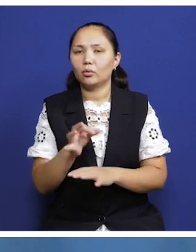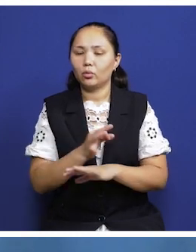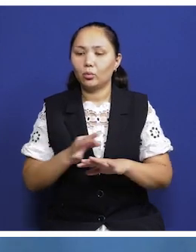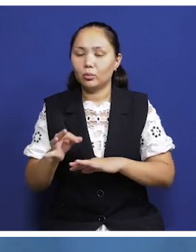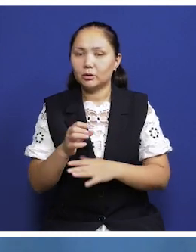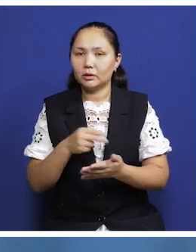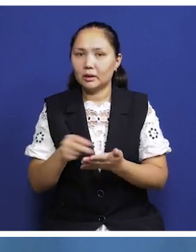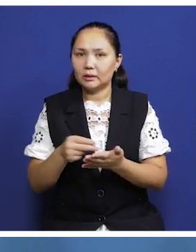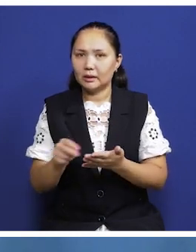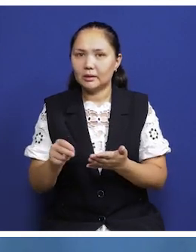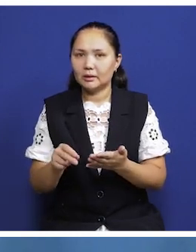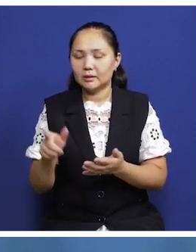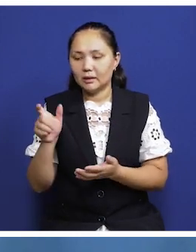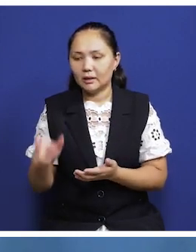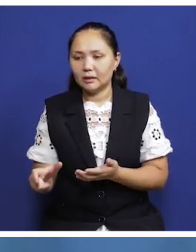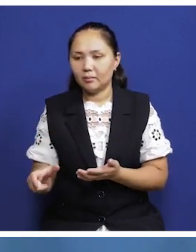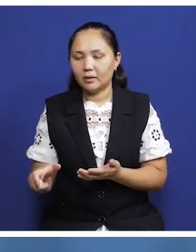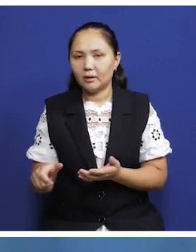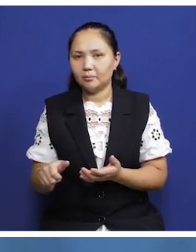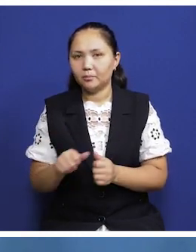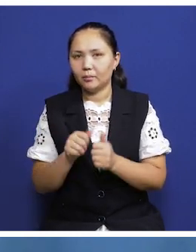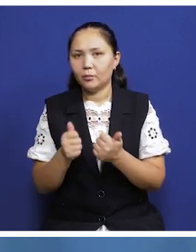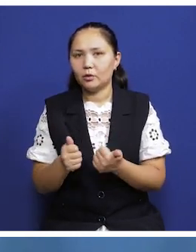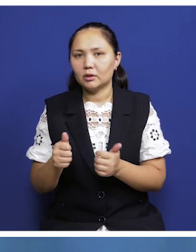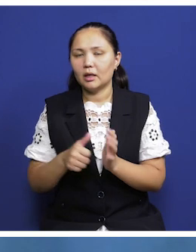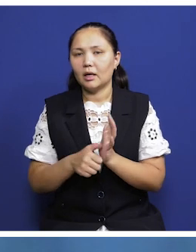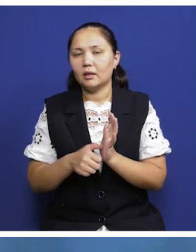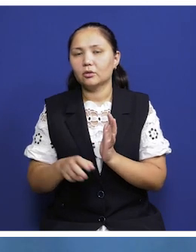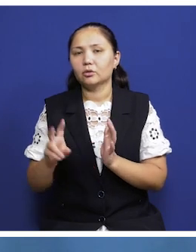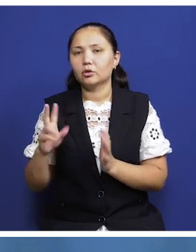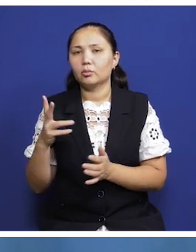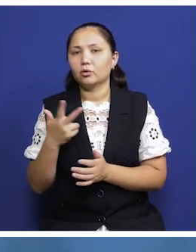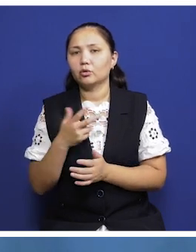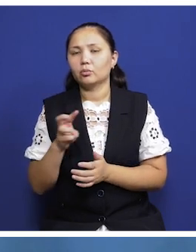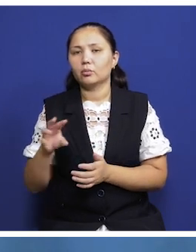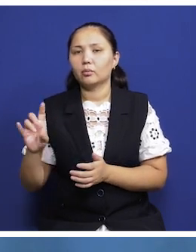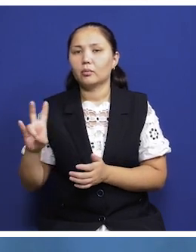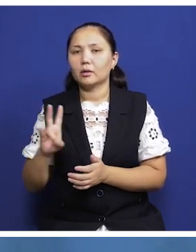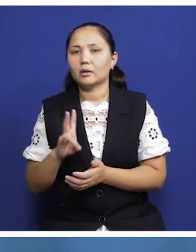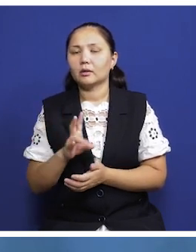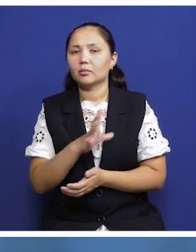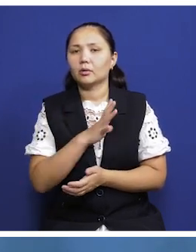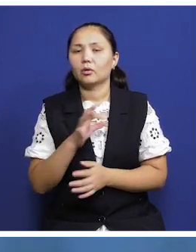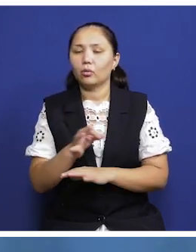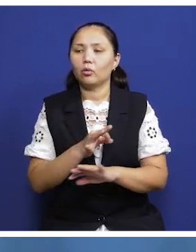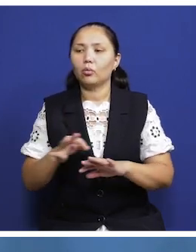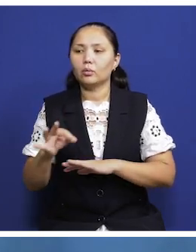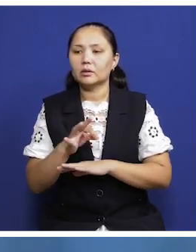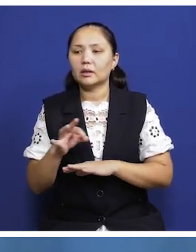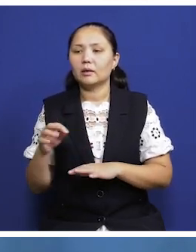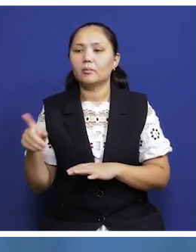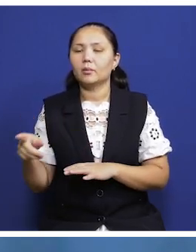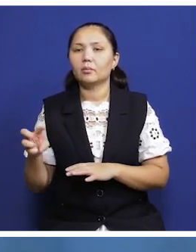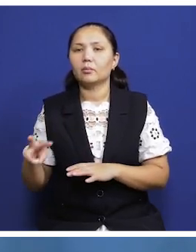барлық табысын адамның басына шаққанда 623 мың теңге болады. Облыс бойынша бізде 1 миллион 700 мыңдай. Бұл